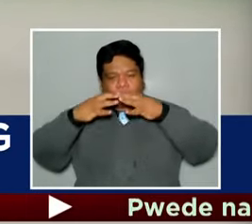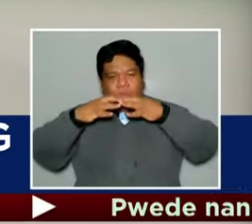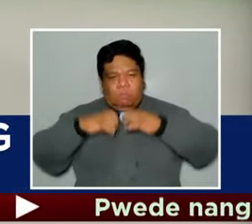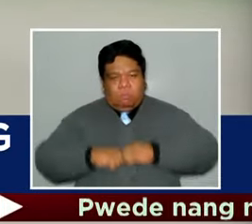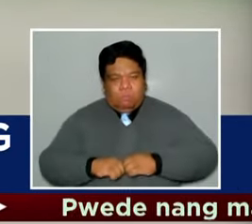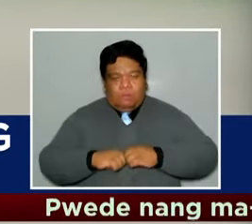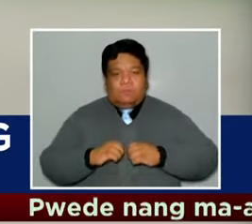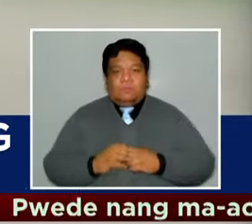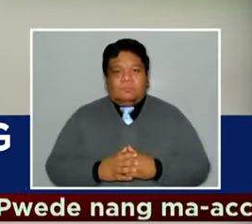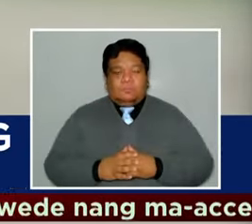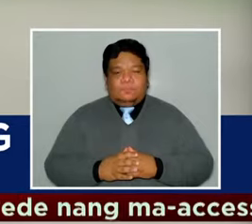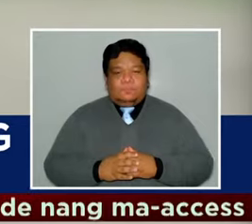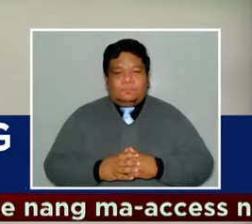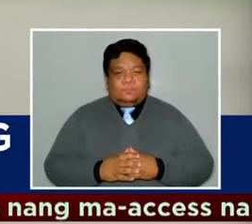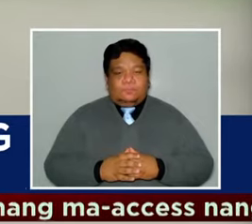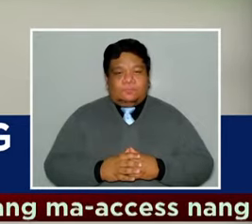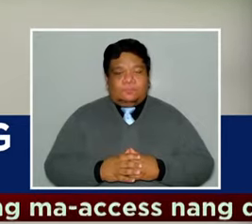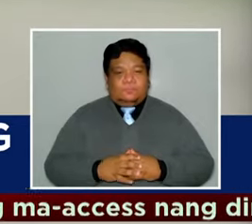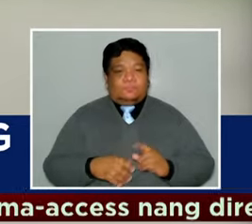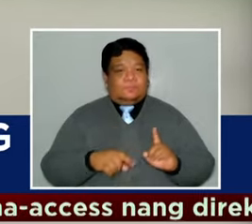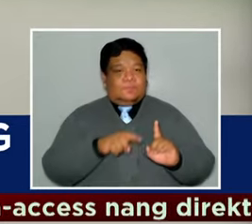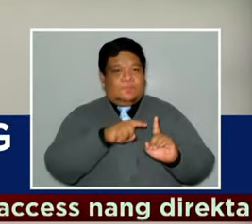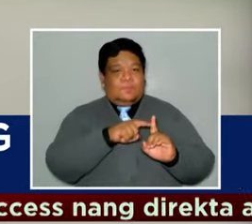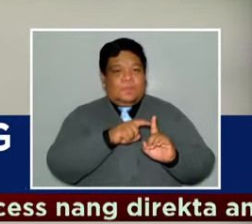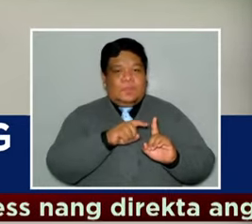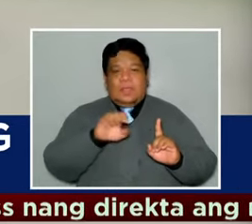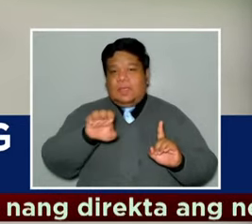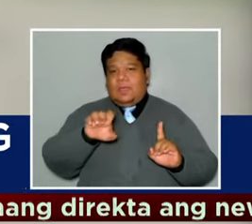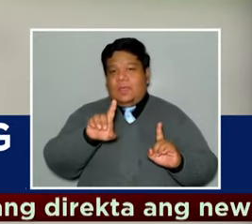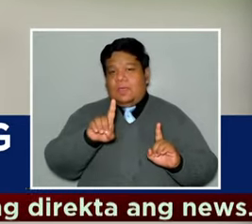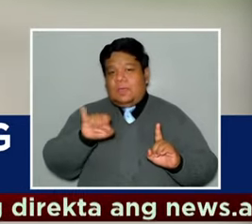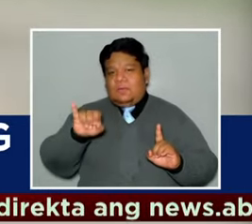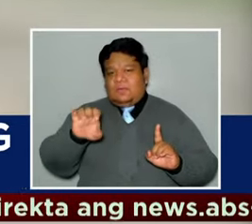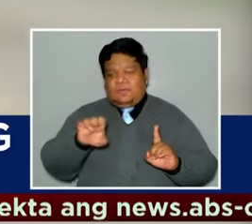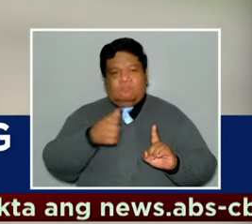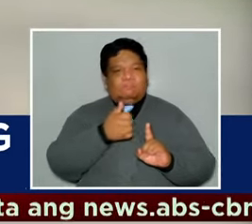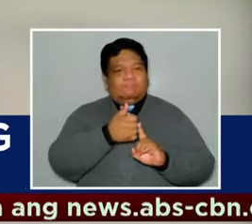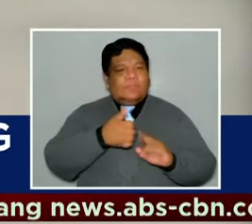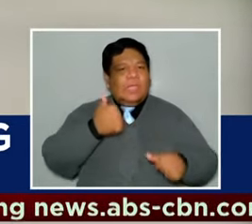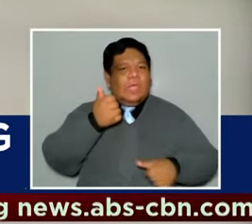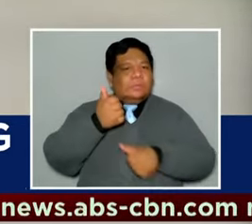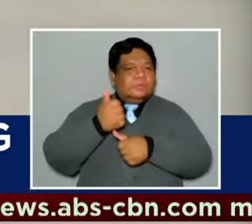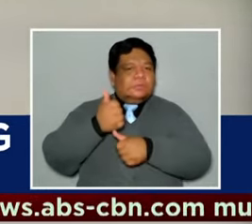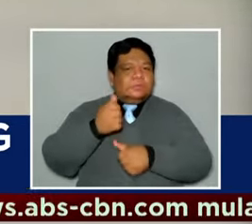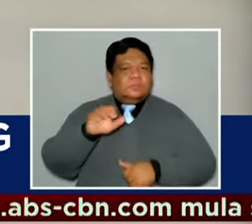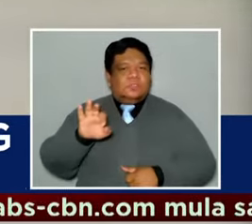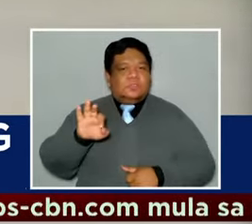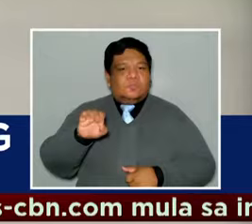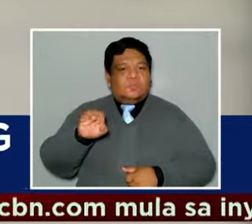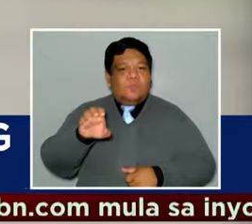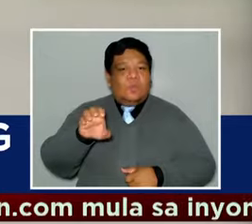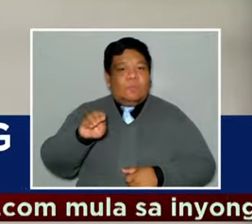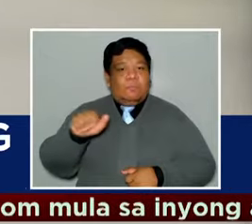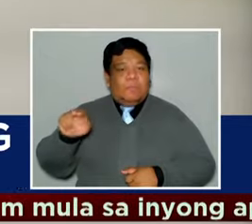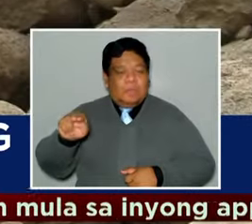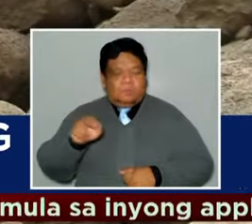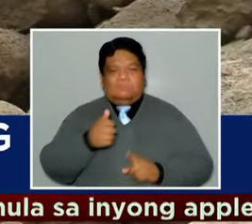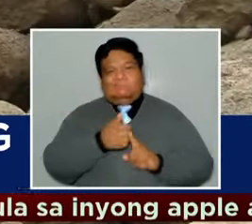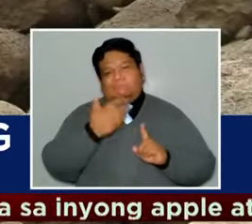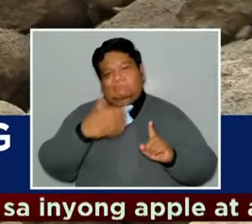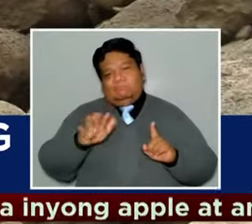Patay ang assistant foreman na si Eddie de la Cueva na naiahon matapos ang ilang minutong paghuhukay gamit ang hook ng